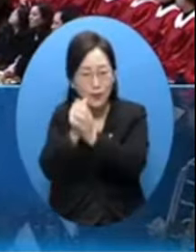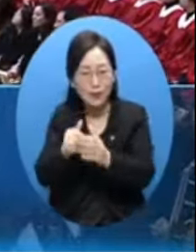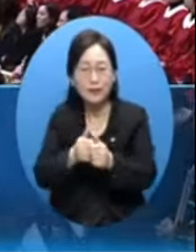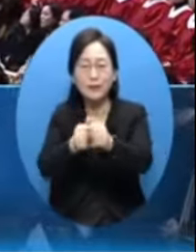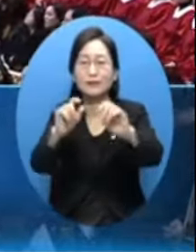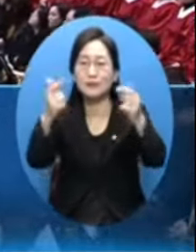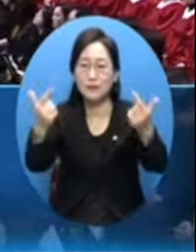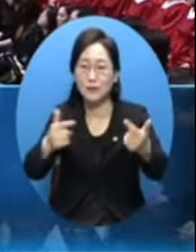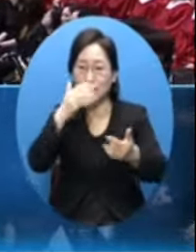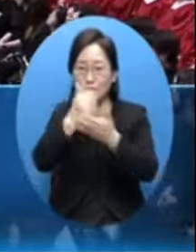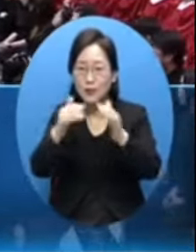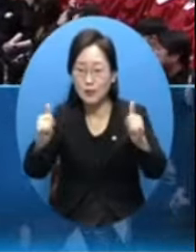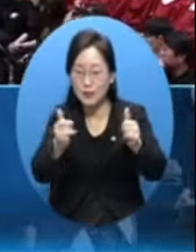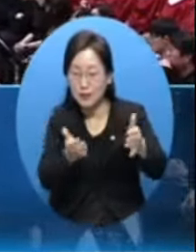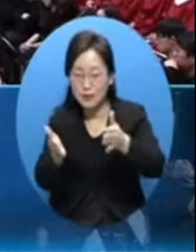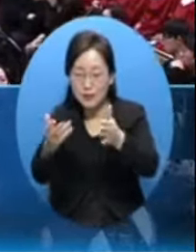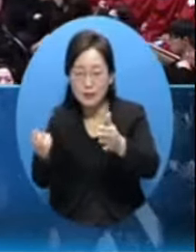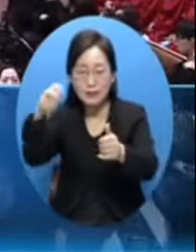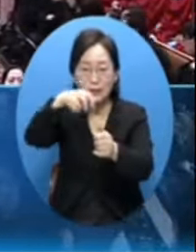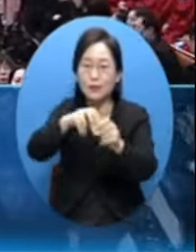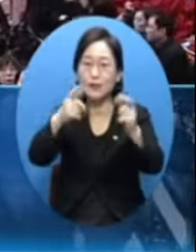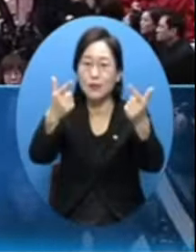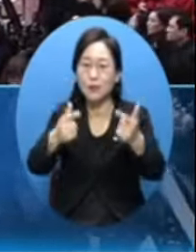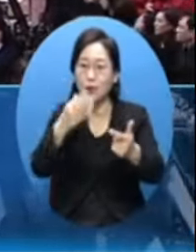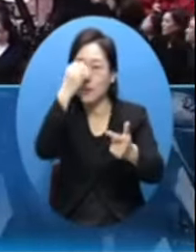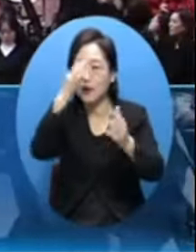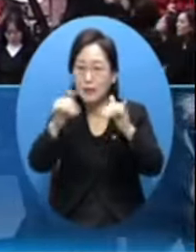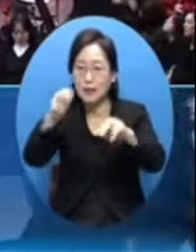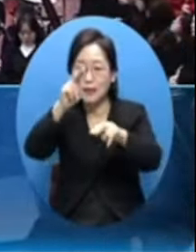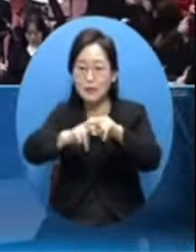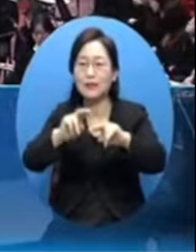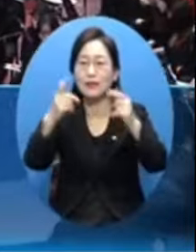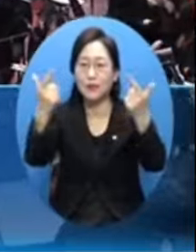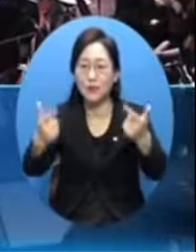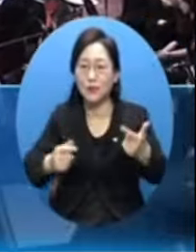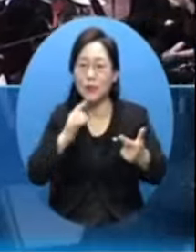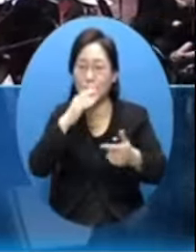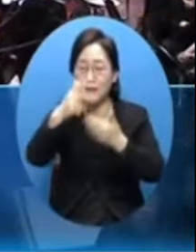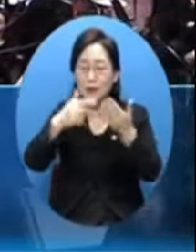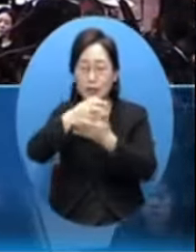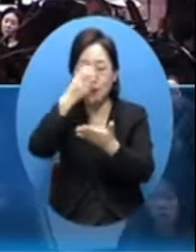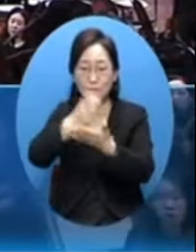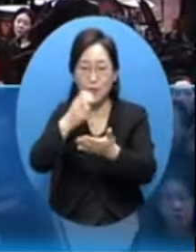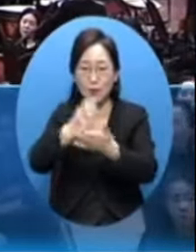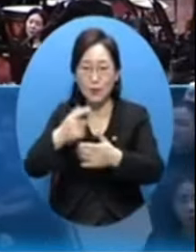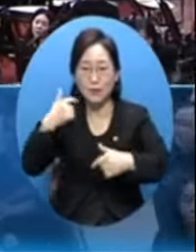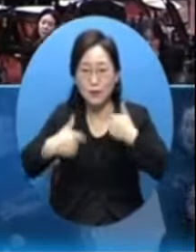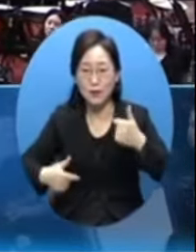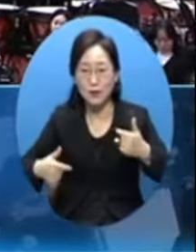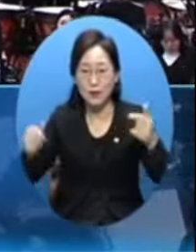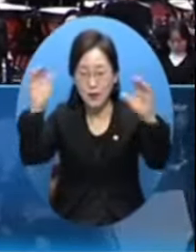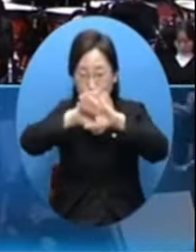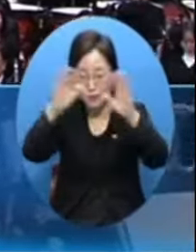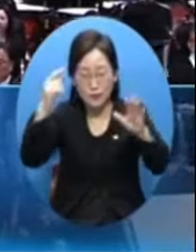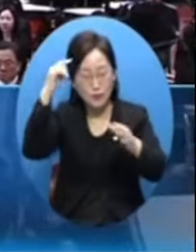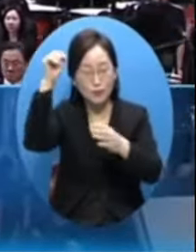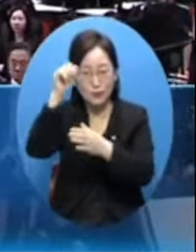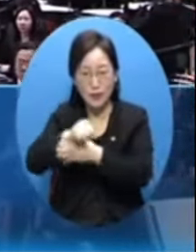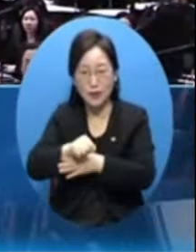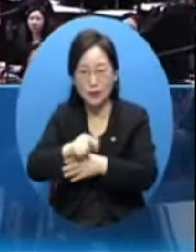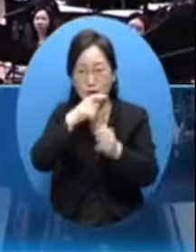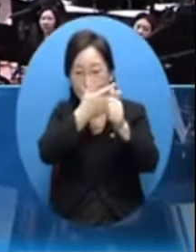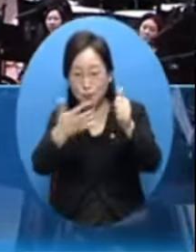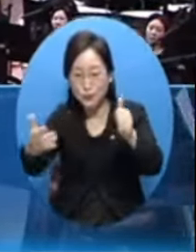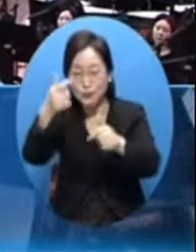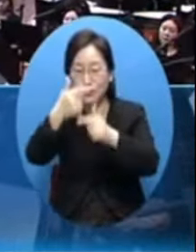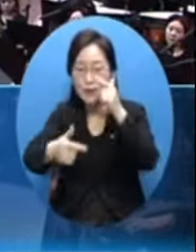아니하며 죄인들의 길에 서지 아니하며 오만은 자들의 자리에 앉지 아니하고 오직 야의 율법을 즐거워하여 그 율법을 취하러 묵상하는도다 그는 시내에